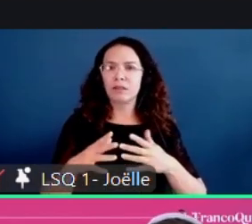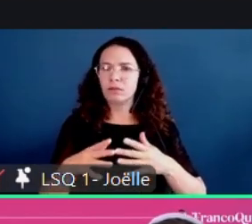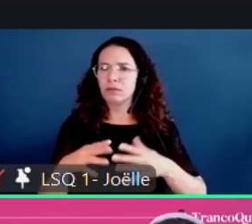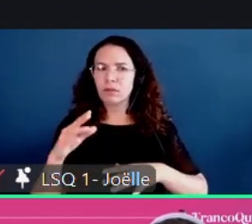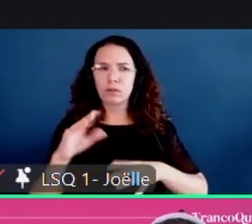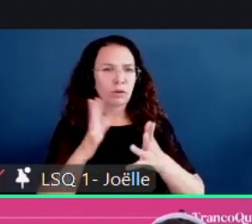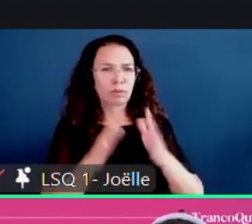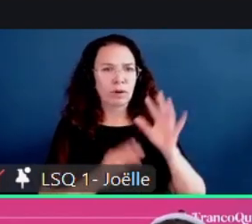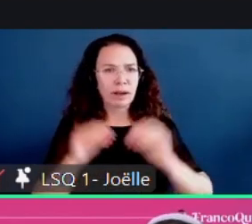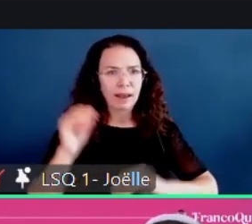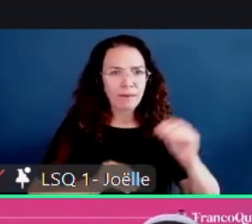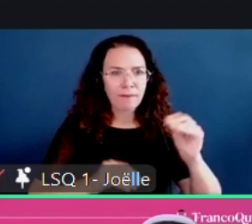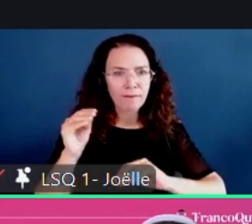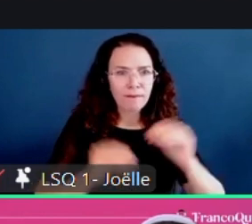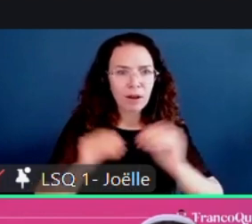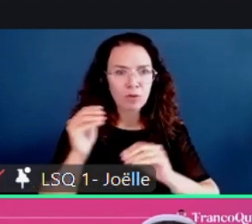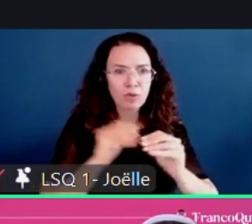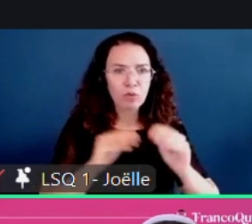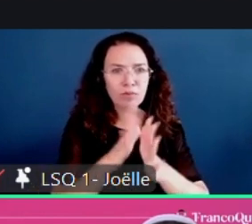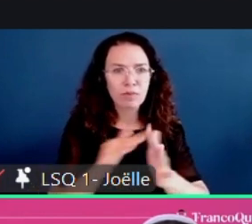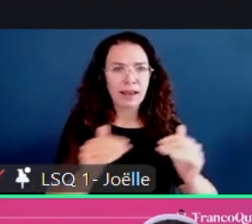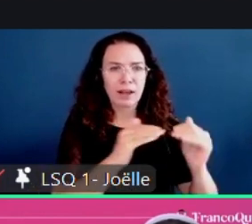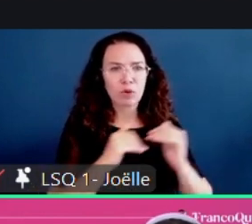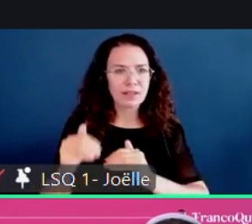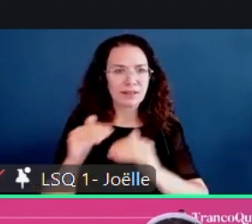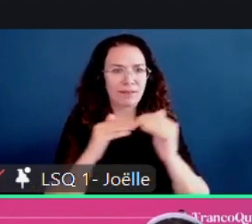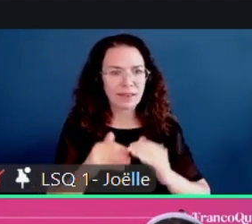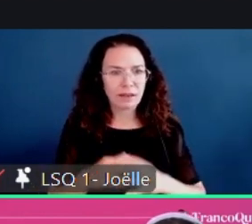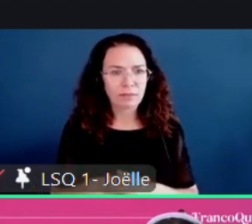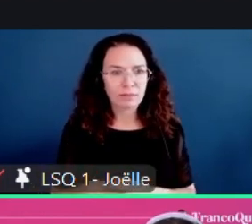évaluent l'inclusivité de votre organisme.